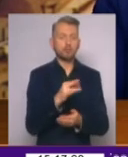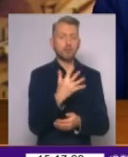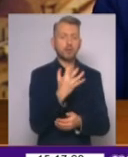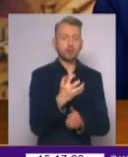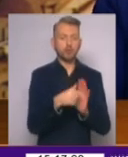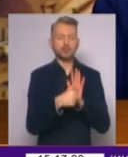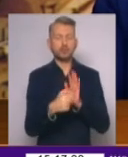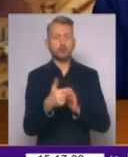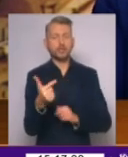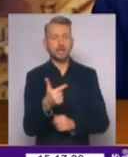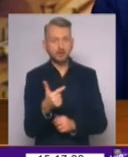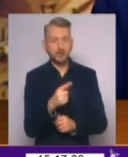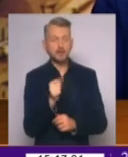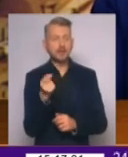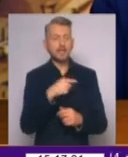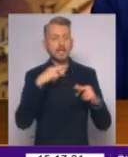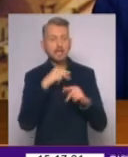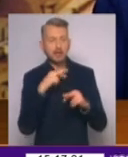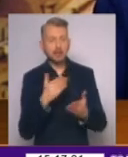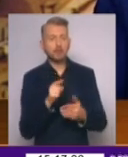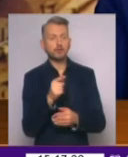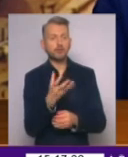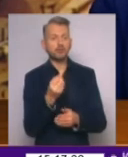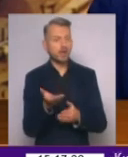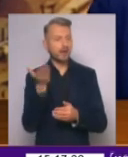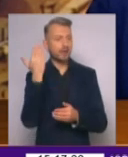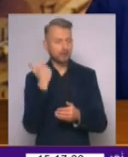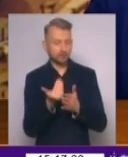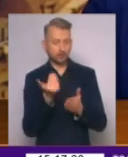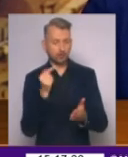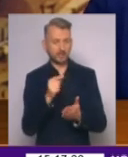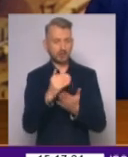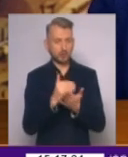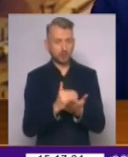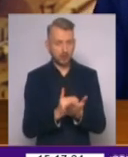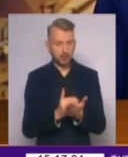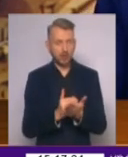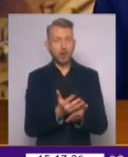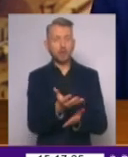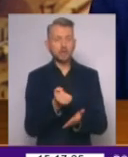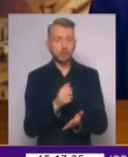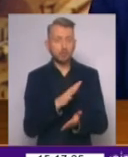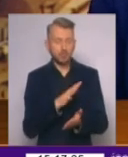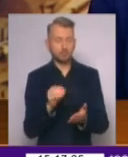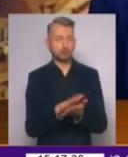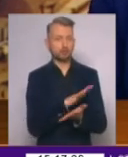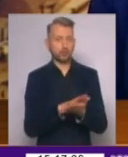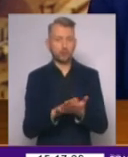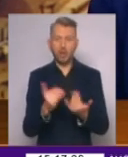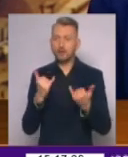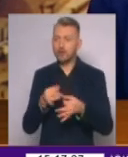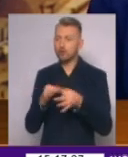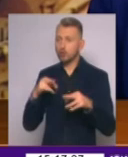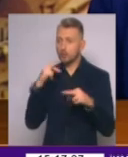500-600 гривень за ті ліки, які вони ще раніше, поки не вступили в дію програма «Доступні ліки», отримали безкоштовно. Зараз в доступних